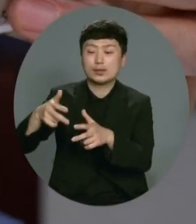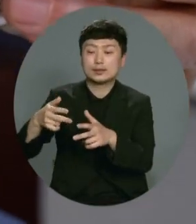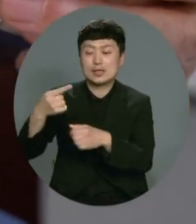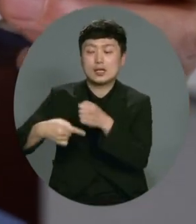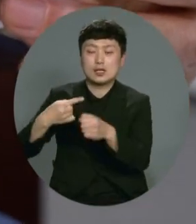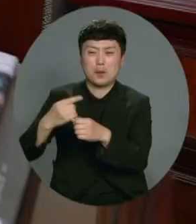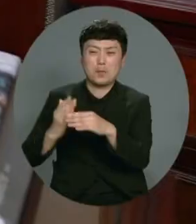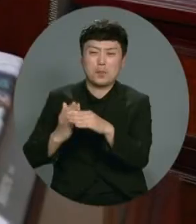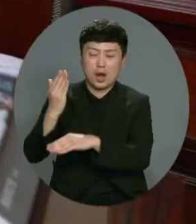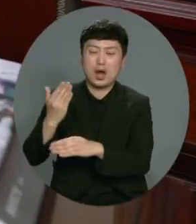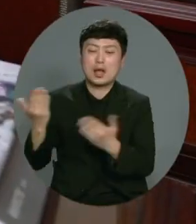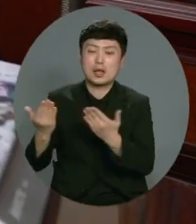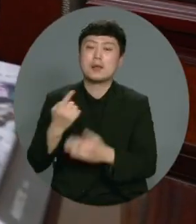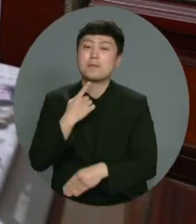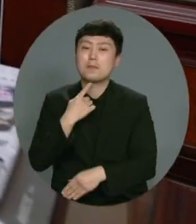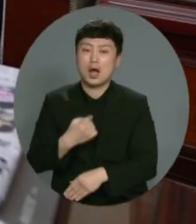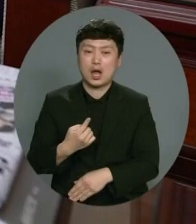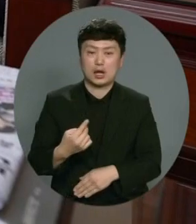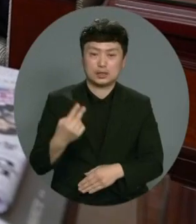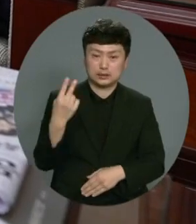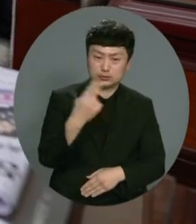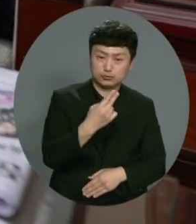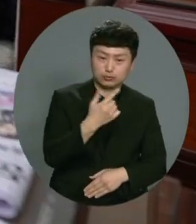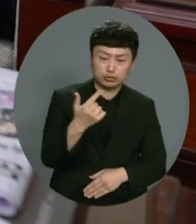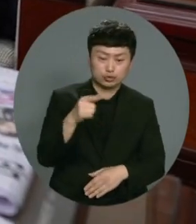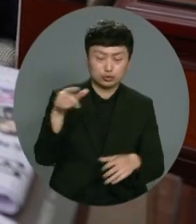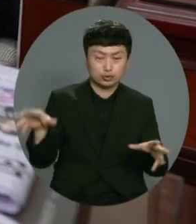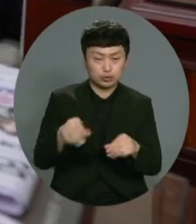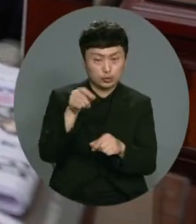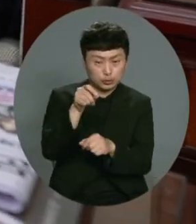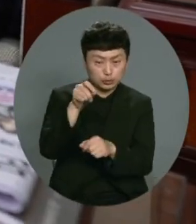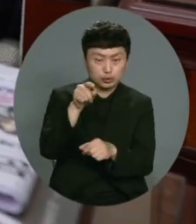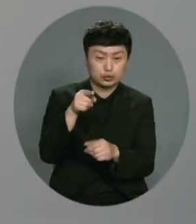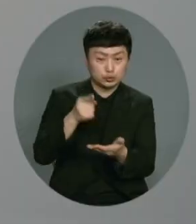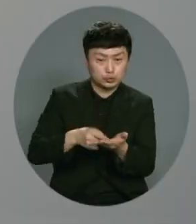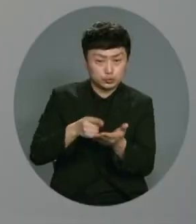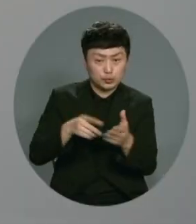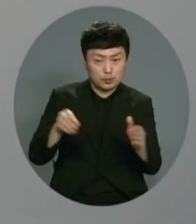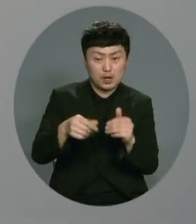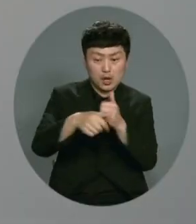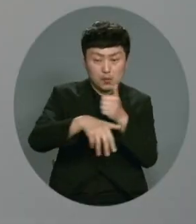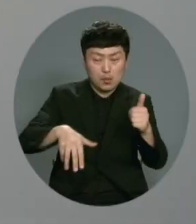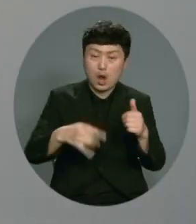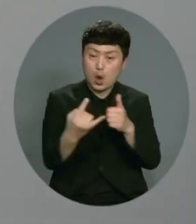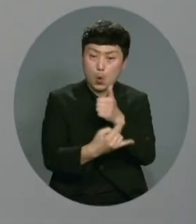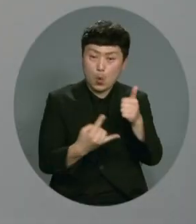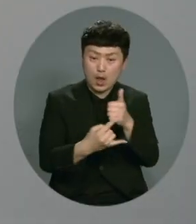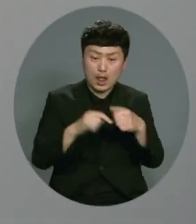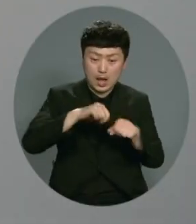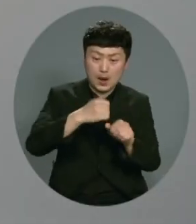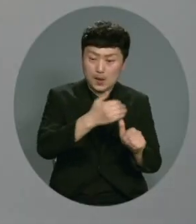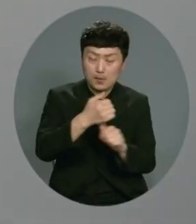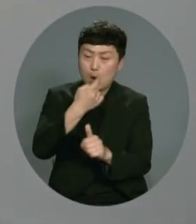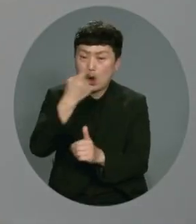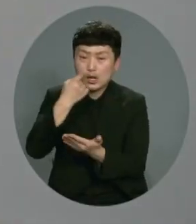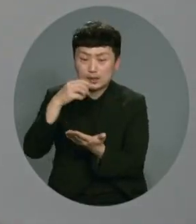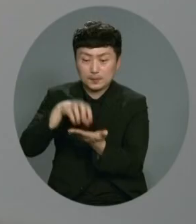넘게 일했습니다. 2006년 국무총리 직속 진상규명위원회에서 강제징용 확인서까지